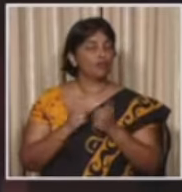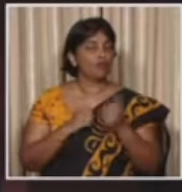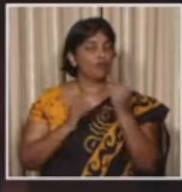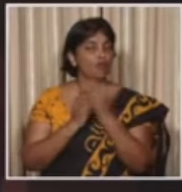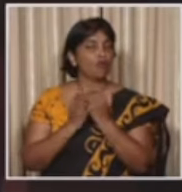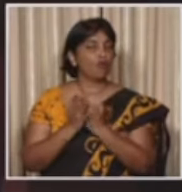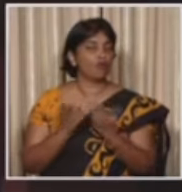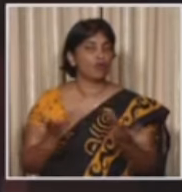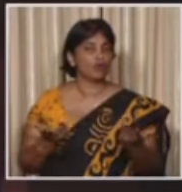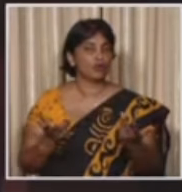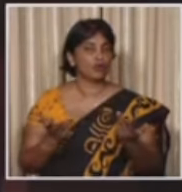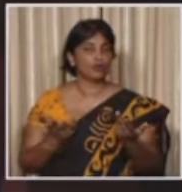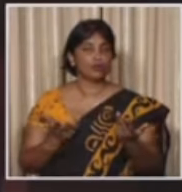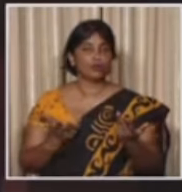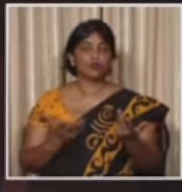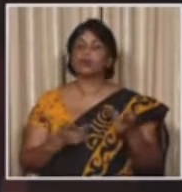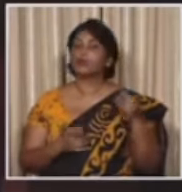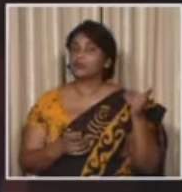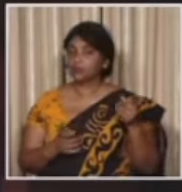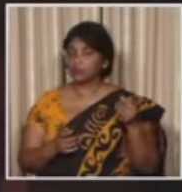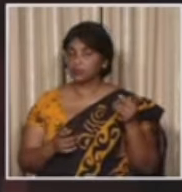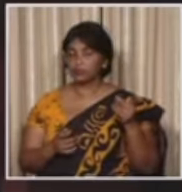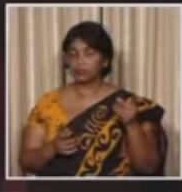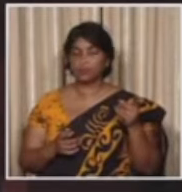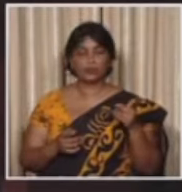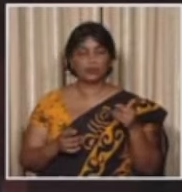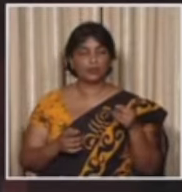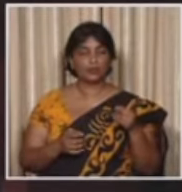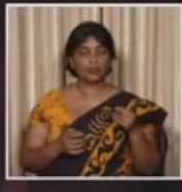වැඩපිළිවෙල? අර අන්තර්